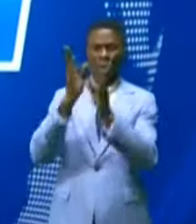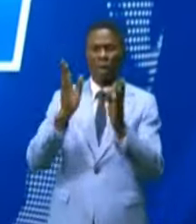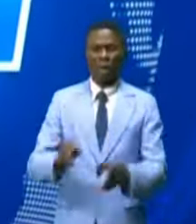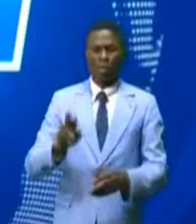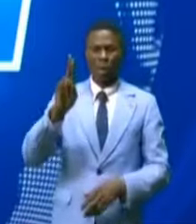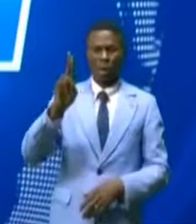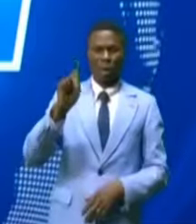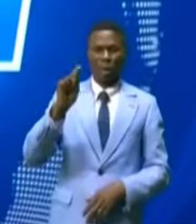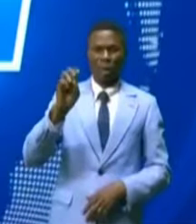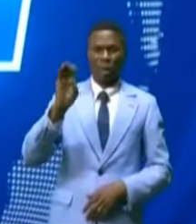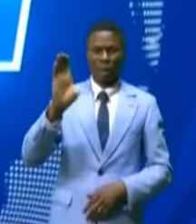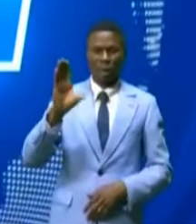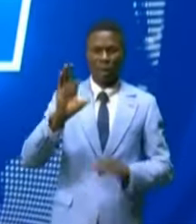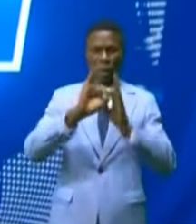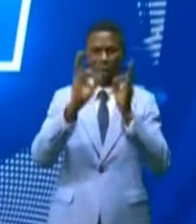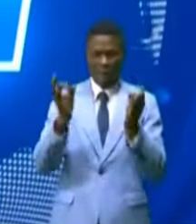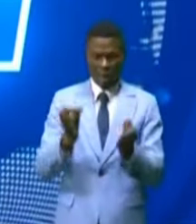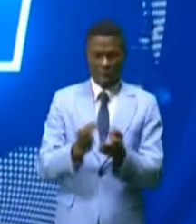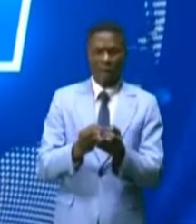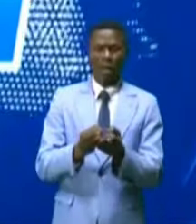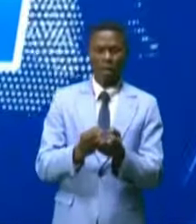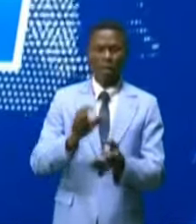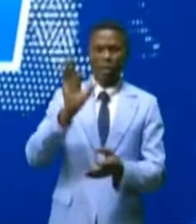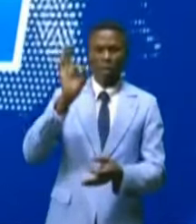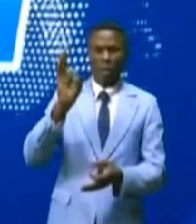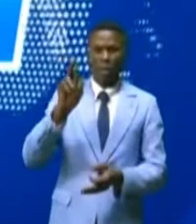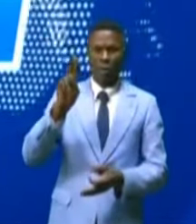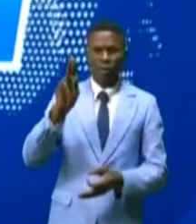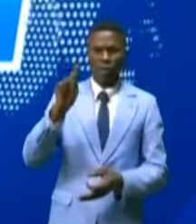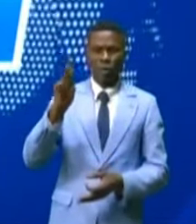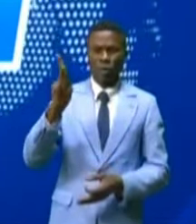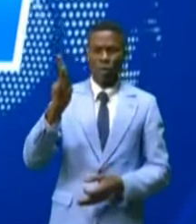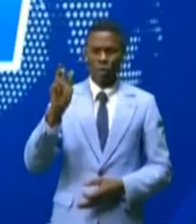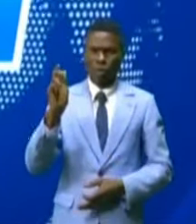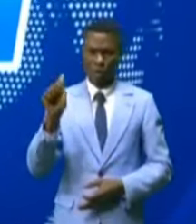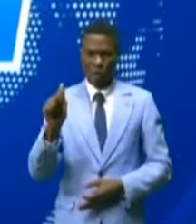nationale congolaise, les familles Futuka Koufi annoncent